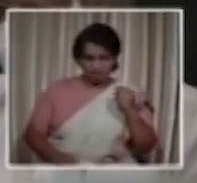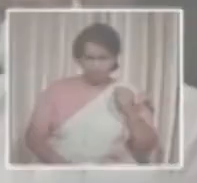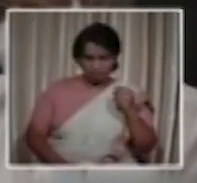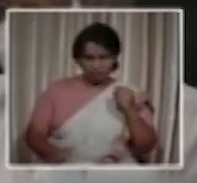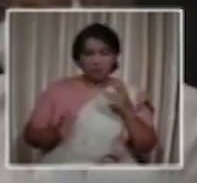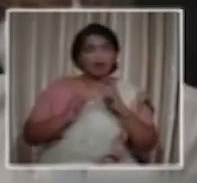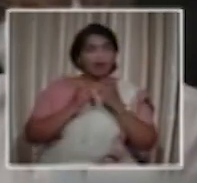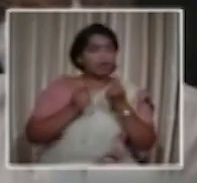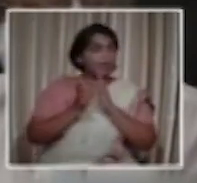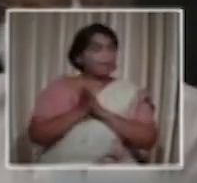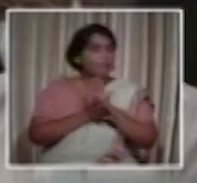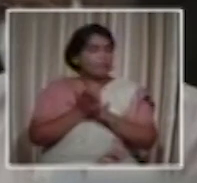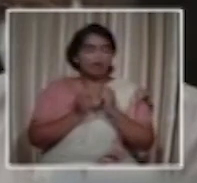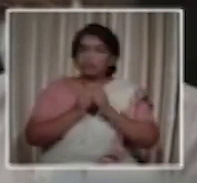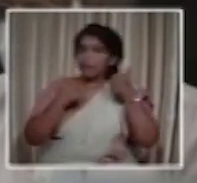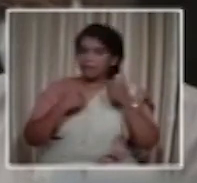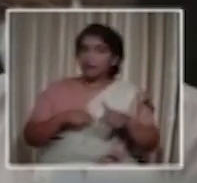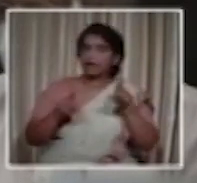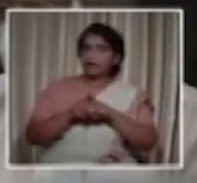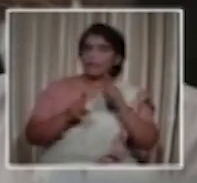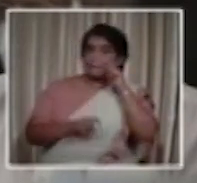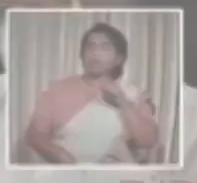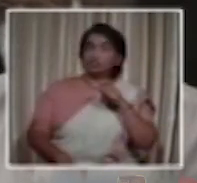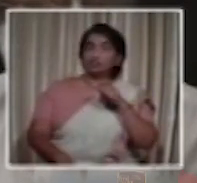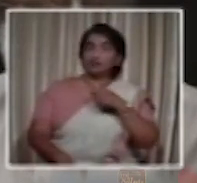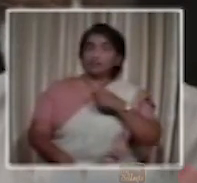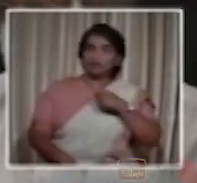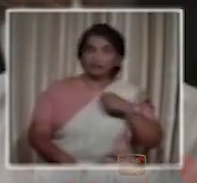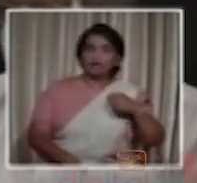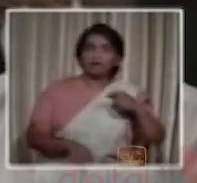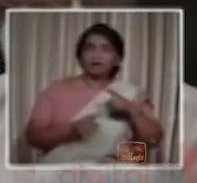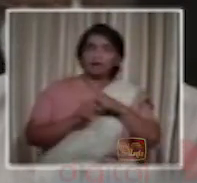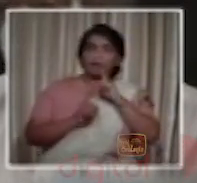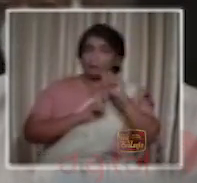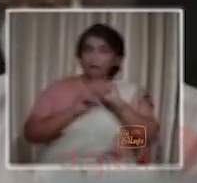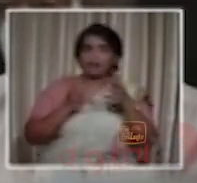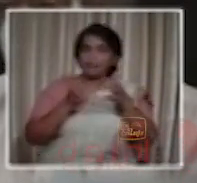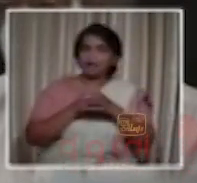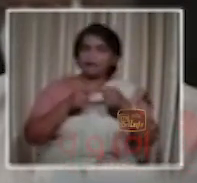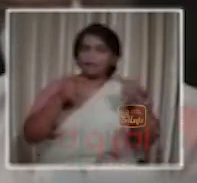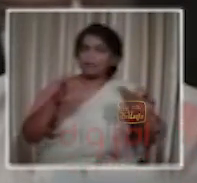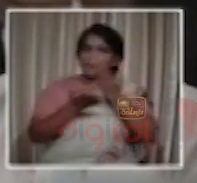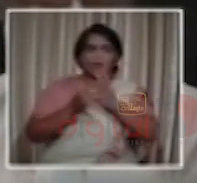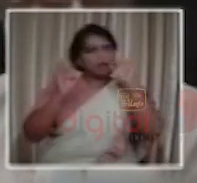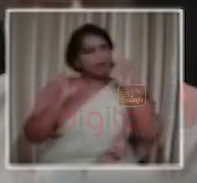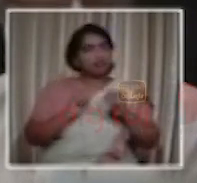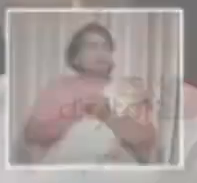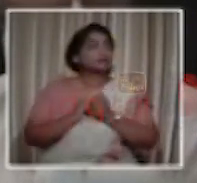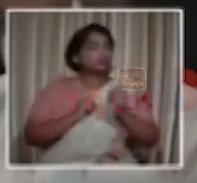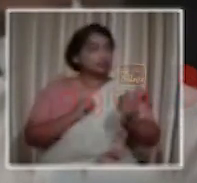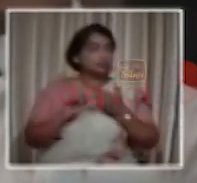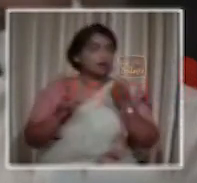ඉතා වැදගත්. ඒ වෙනුවෙන් ජනතාවගේ මෙන්ම මේ උත්තරීතර ස්වභාවයේ පක්ෂ විපක්ෂ භේදිකින් තොරව ඇගීමට ලක්වන ආර්ථික